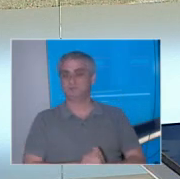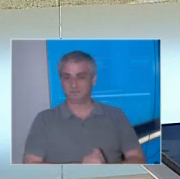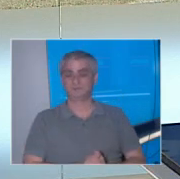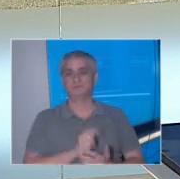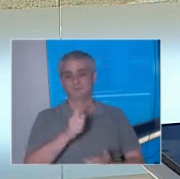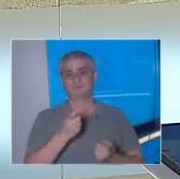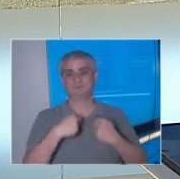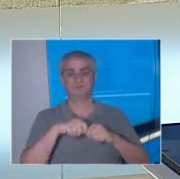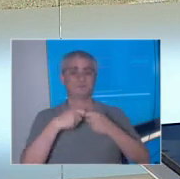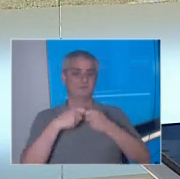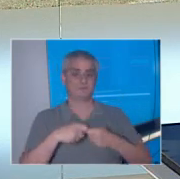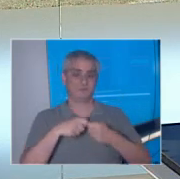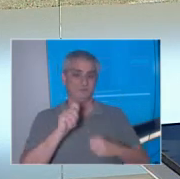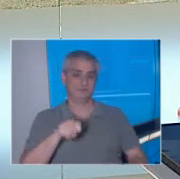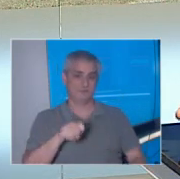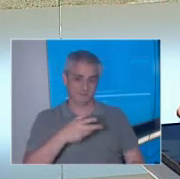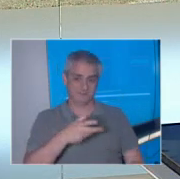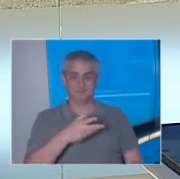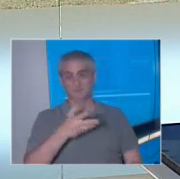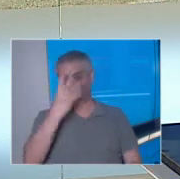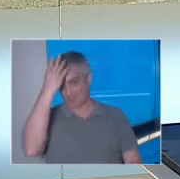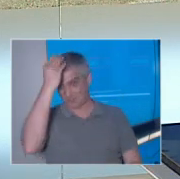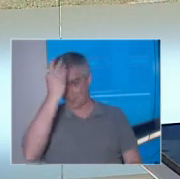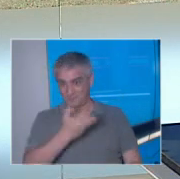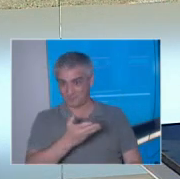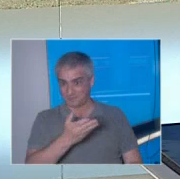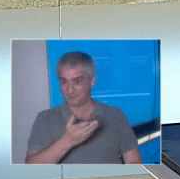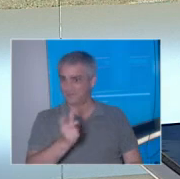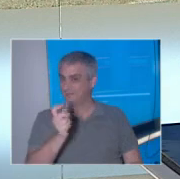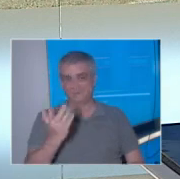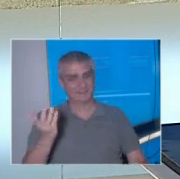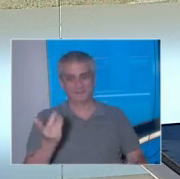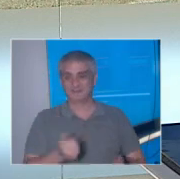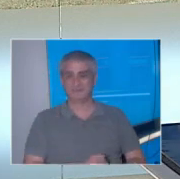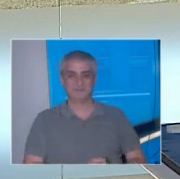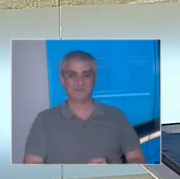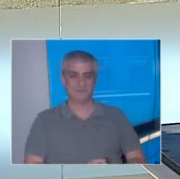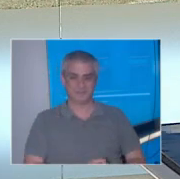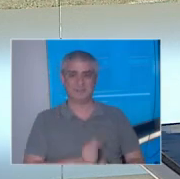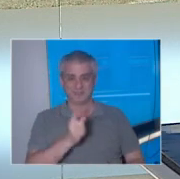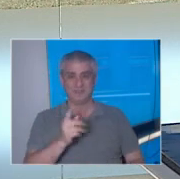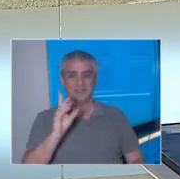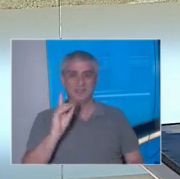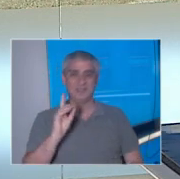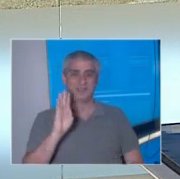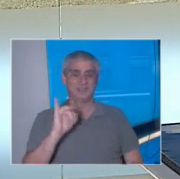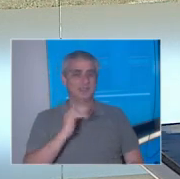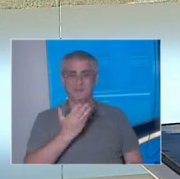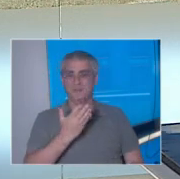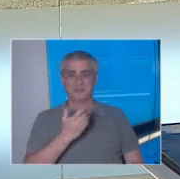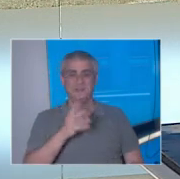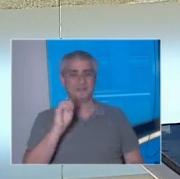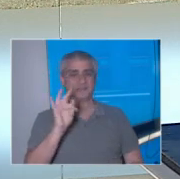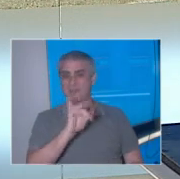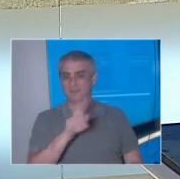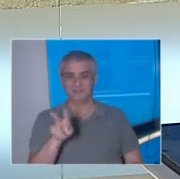הייתה הוועדה של חבר הכנסת שמחה רוטמן. זה קטע גדול. ההתגדל? של דבי. אגב, דבי ומטי. דבי יותר. דבי